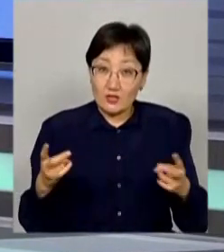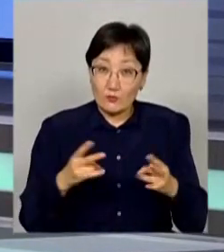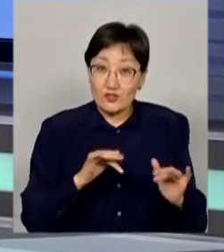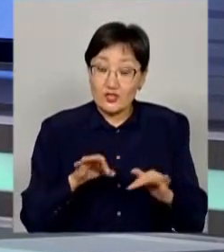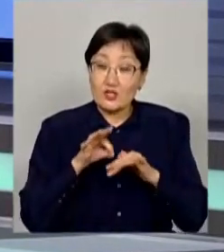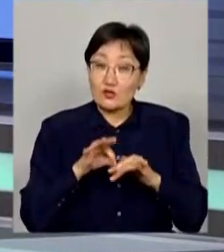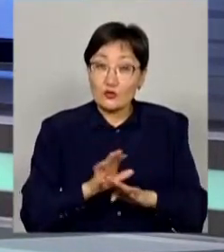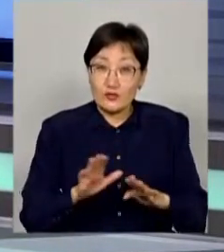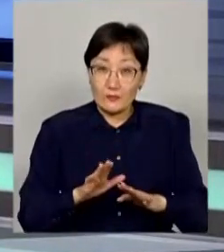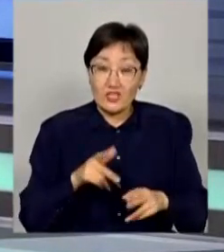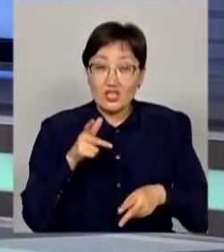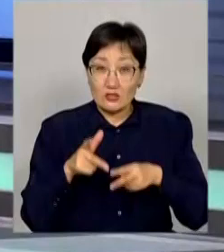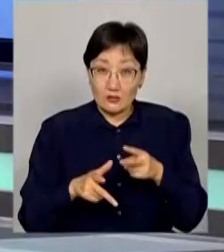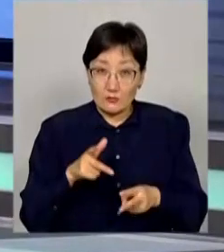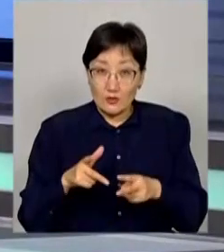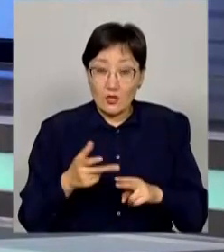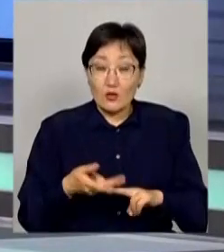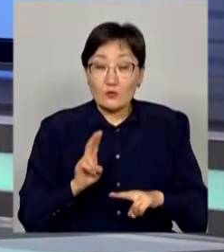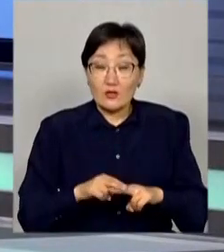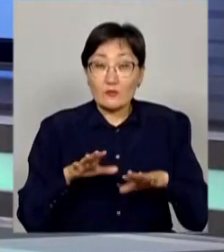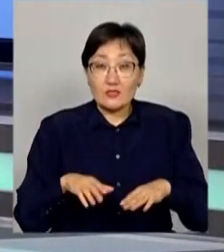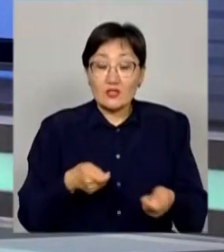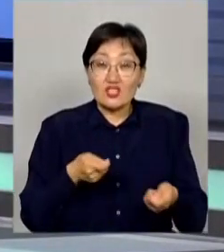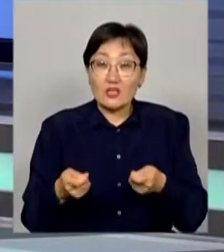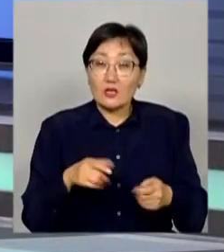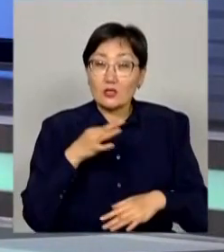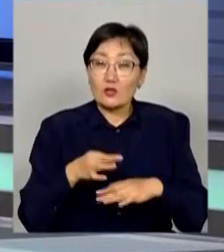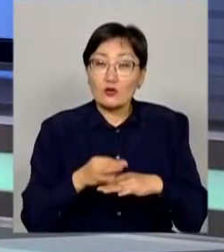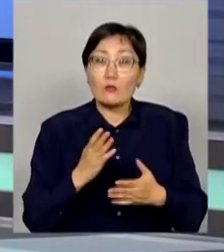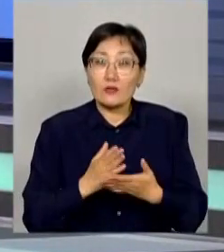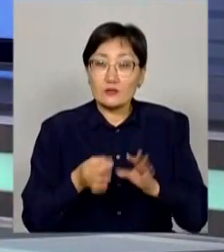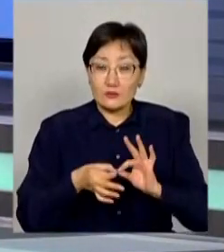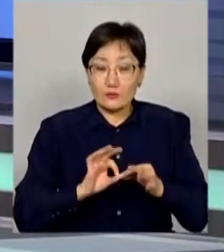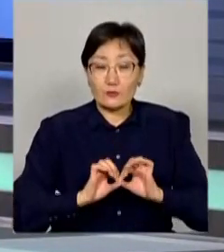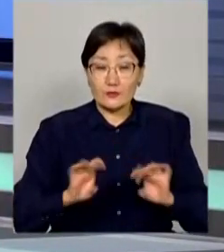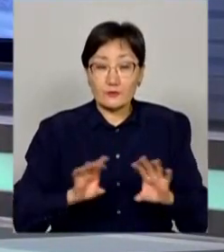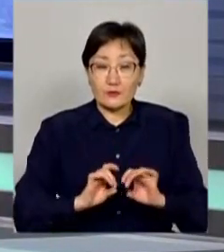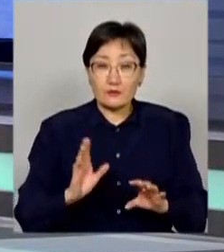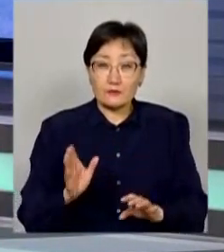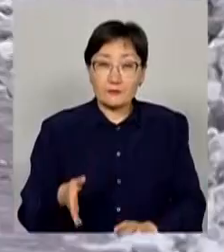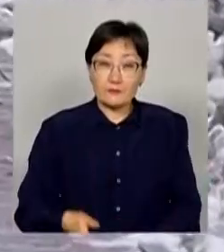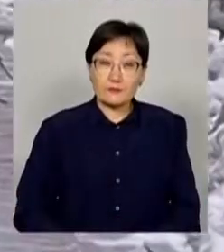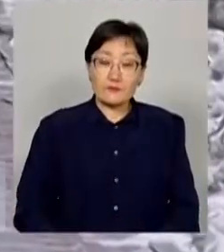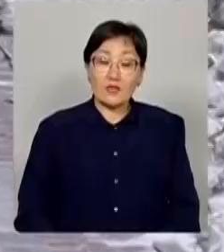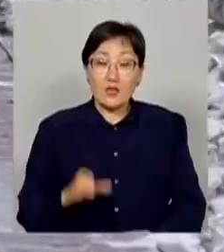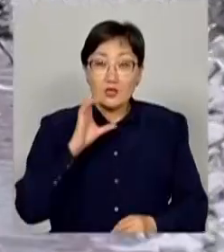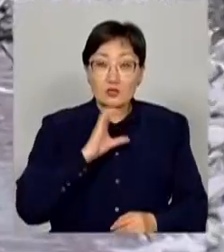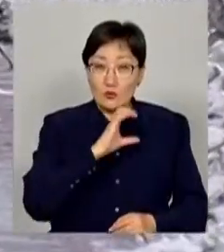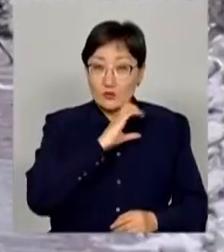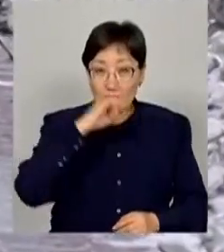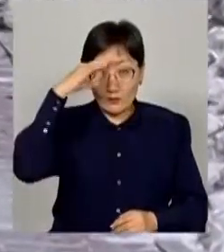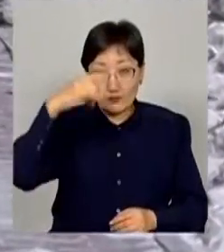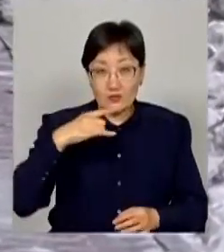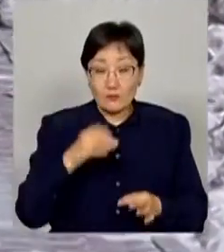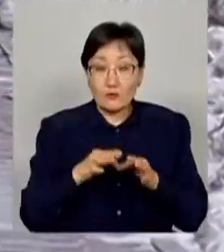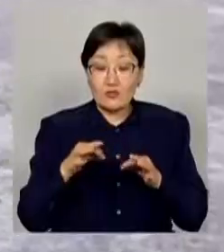шаралар жүргізілмей жатыр деп наразы. Бұған жергілікті билік не дейді? Өңірдегі тілші біліп қайтты. Солтүстік Қазақстан облысында